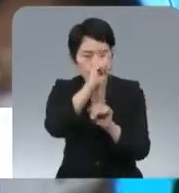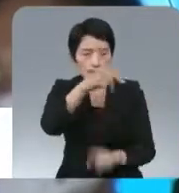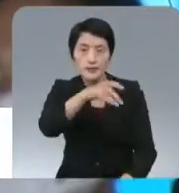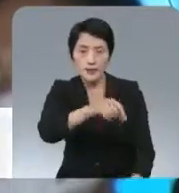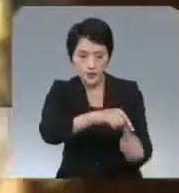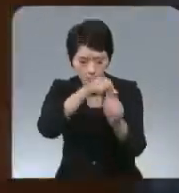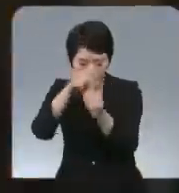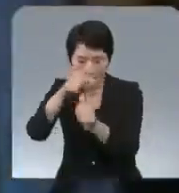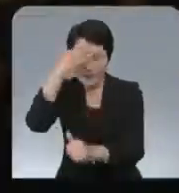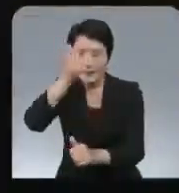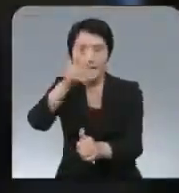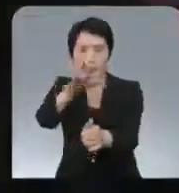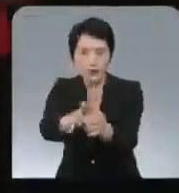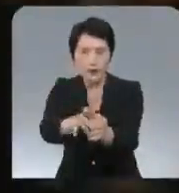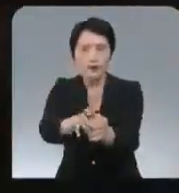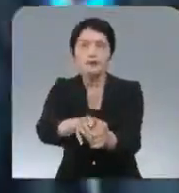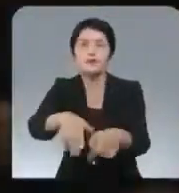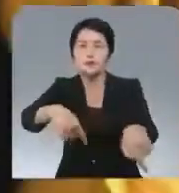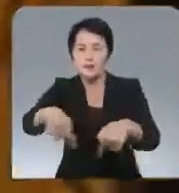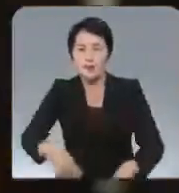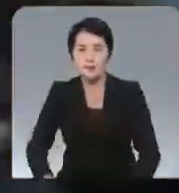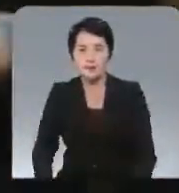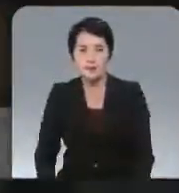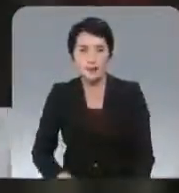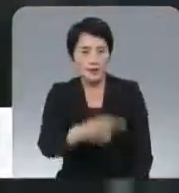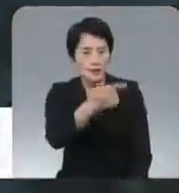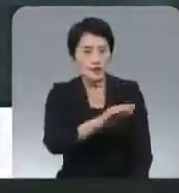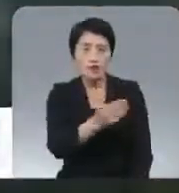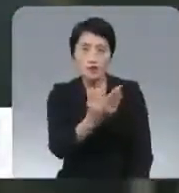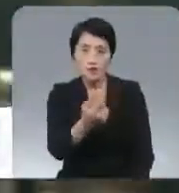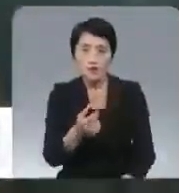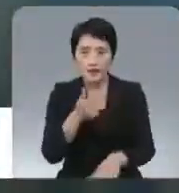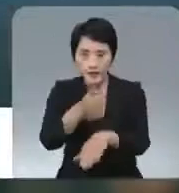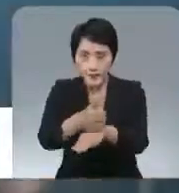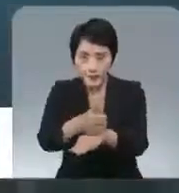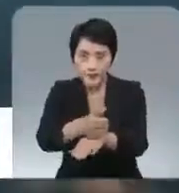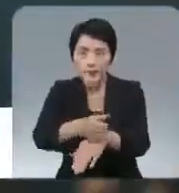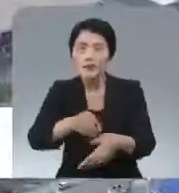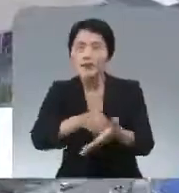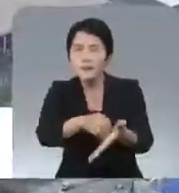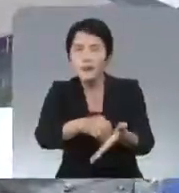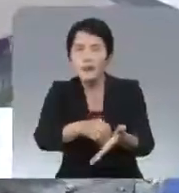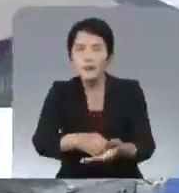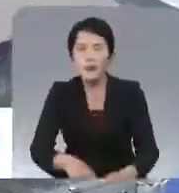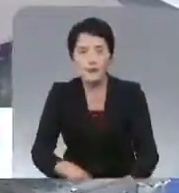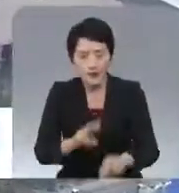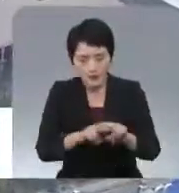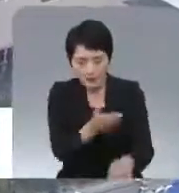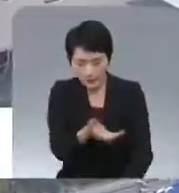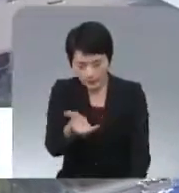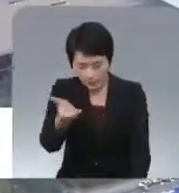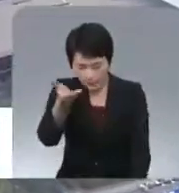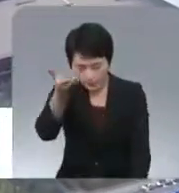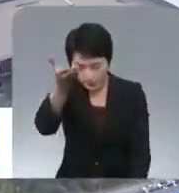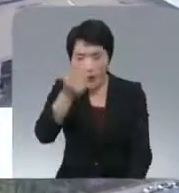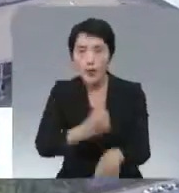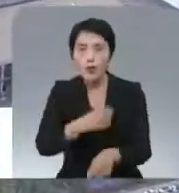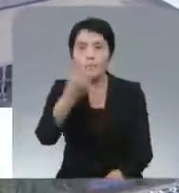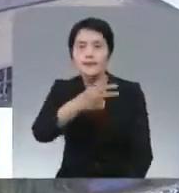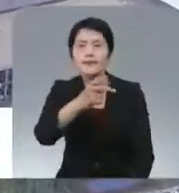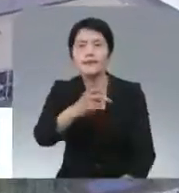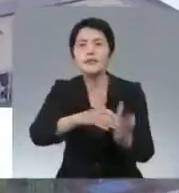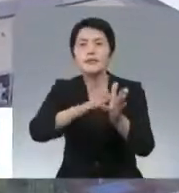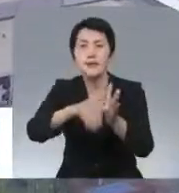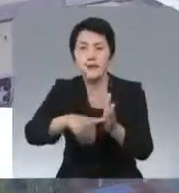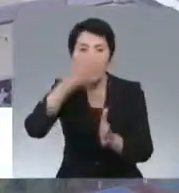2年間空席となっていました取締役会は昇格の理由について国際経済